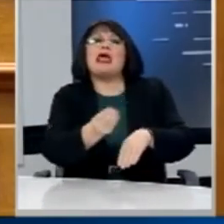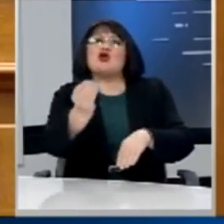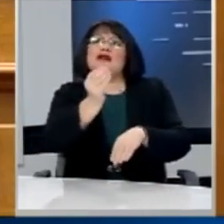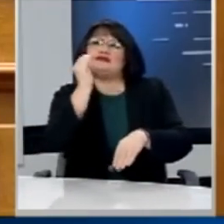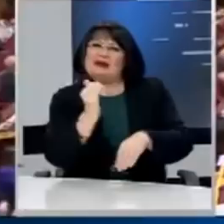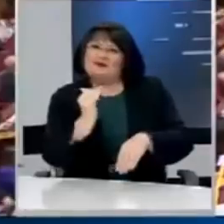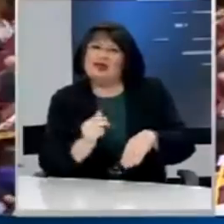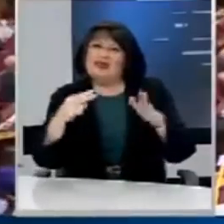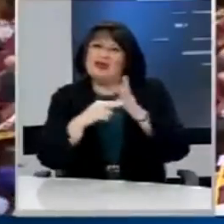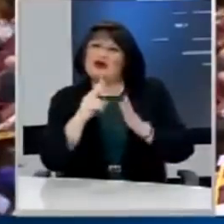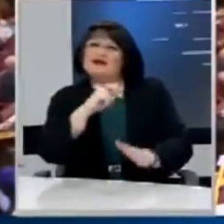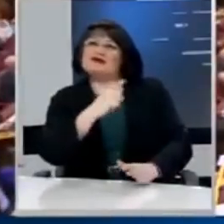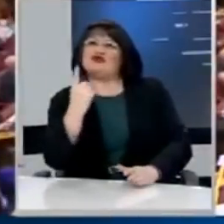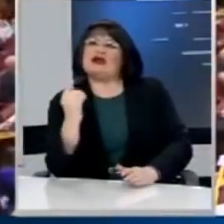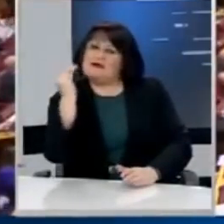πλεονασμάτων το 2021.